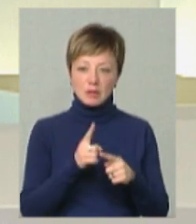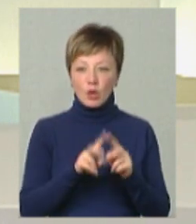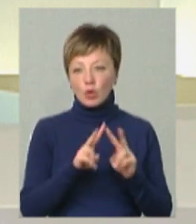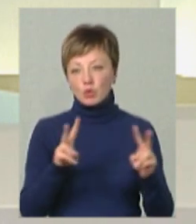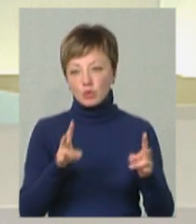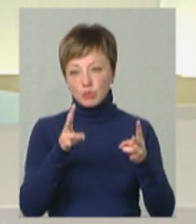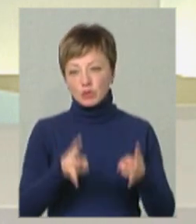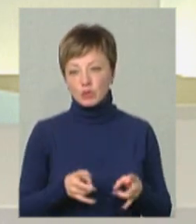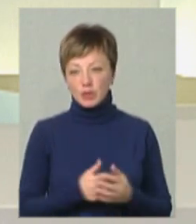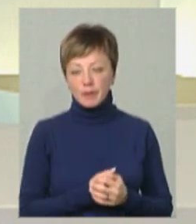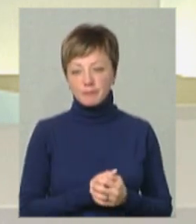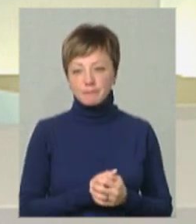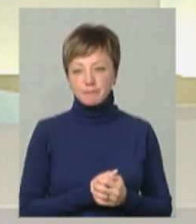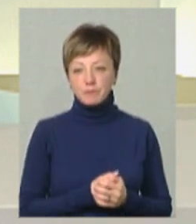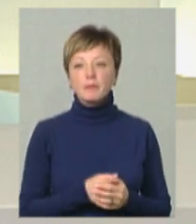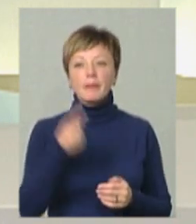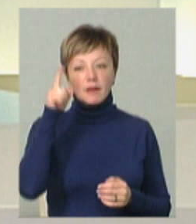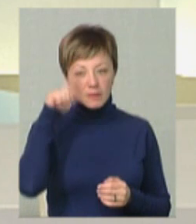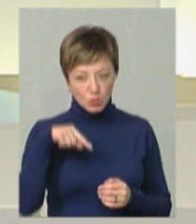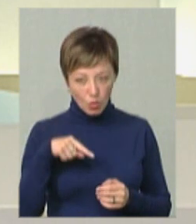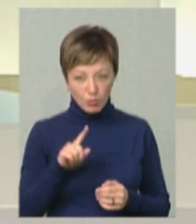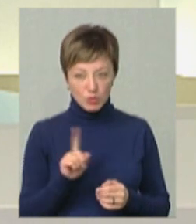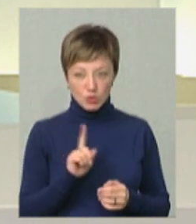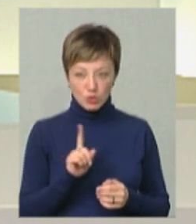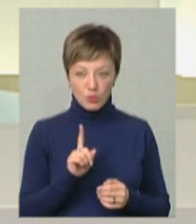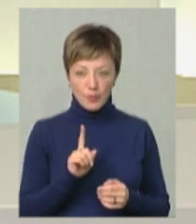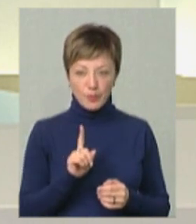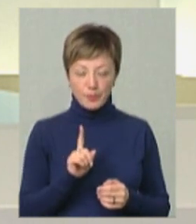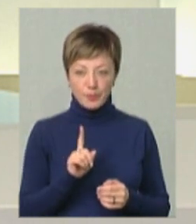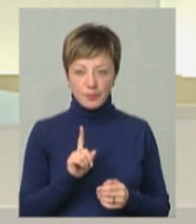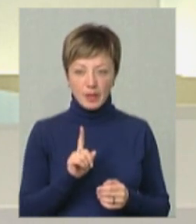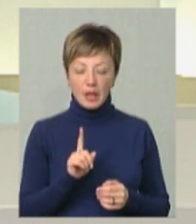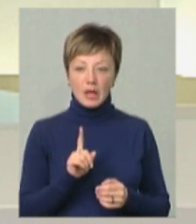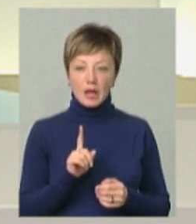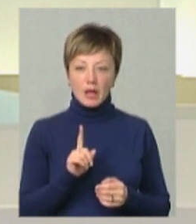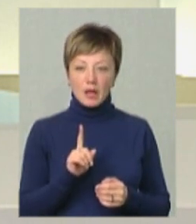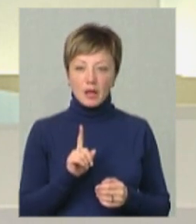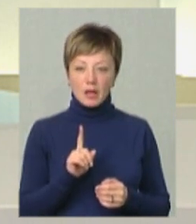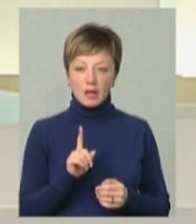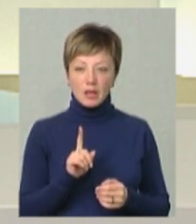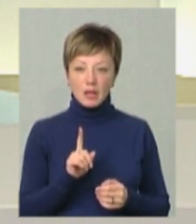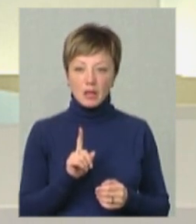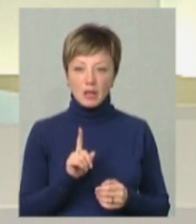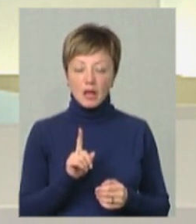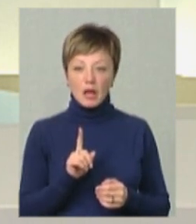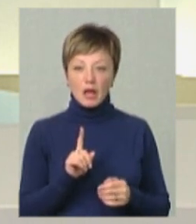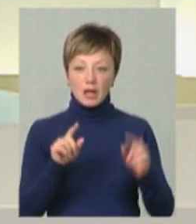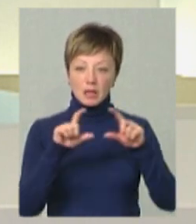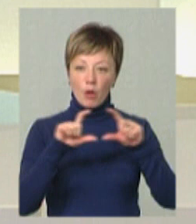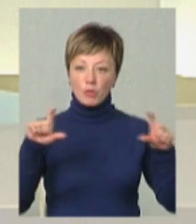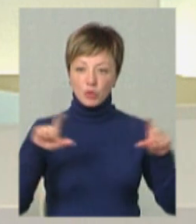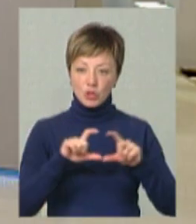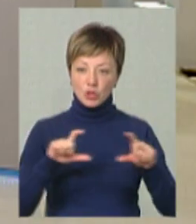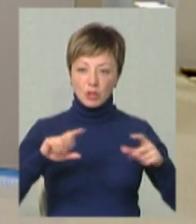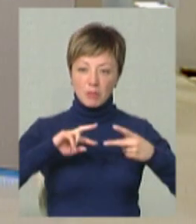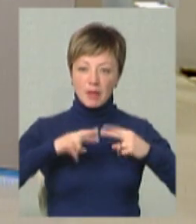хтось від цього постраждає. Тому що відомо, що таблички на багатоквартирних будинках